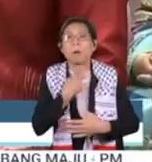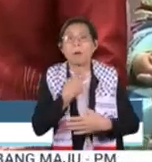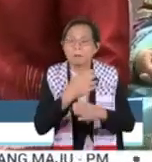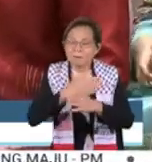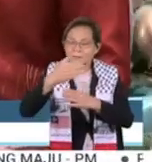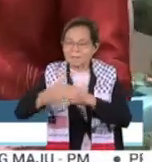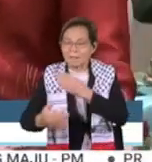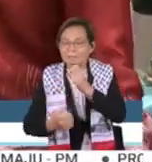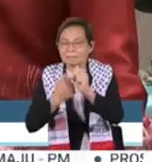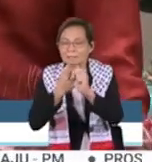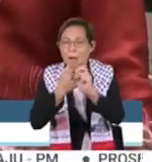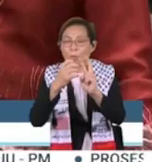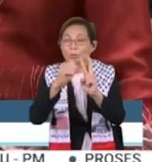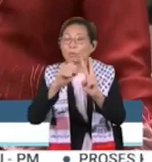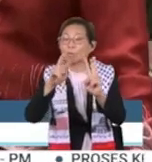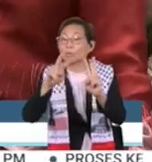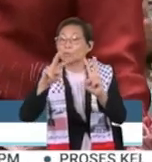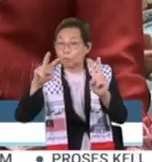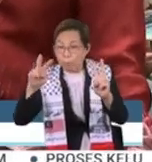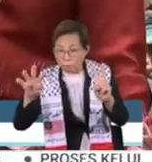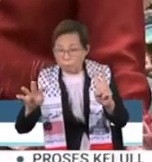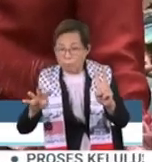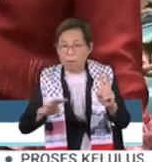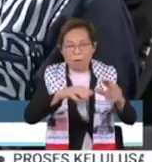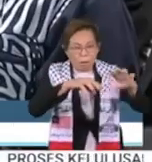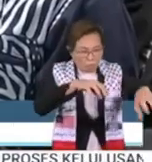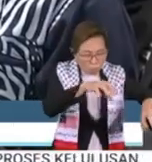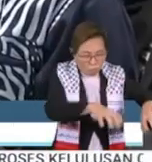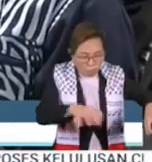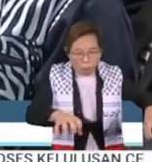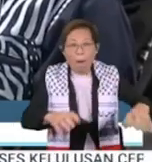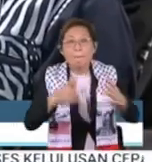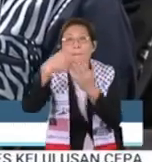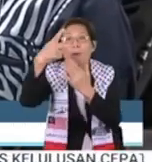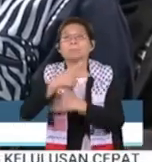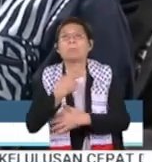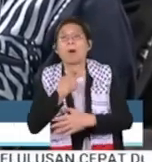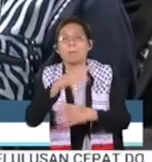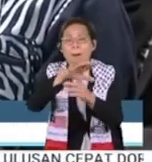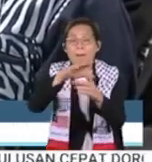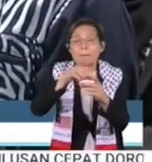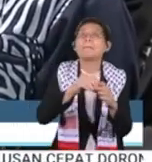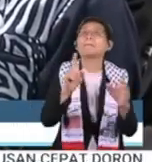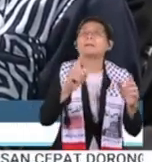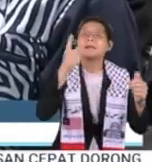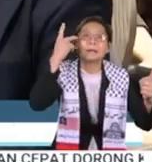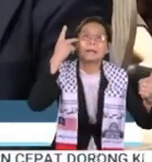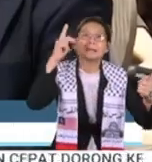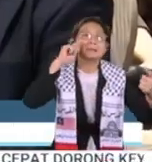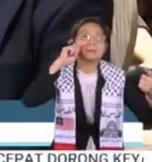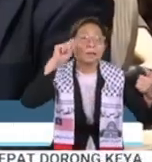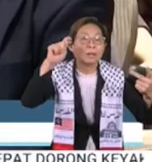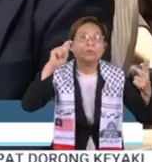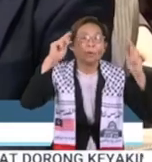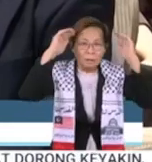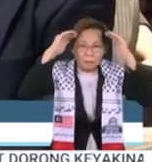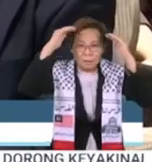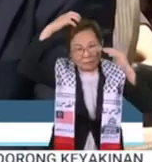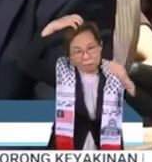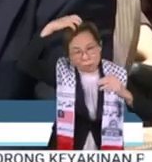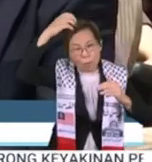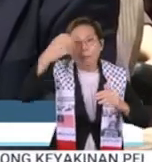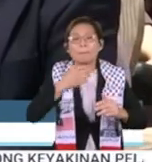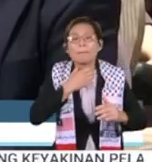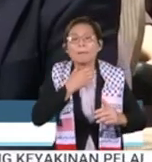hadapan. Lokasi 16 daripada projek terbengkalai tersebut telah dikenal pasti membabitkan negeri Terengganu, Kelantan, Selangor, Perak dan Negeri